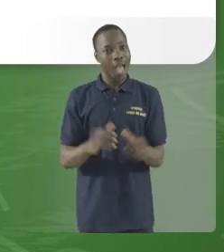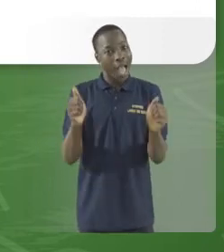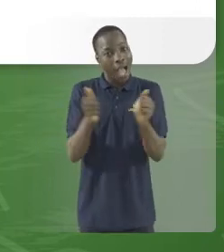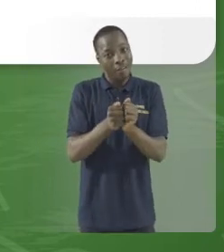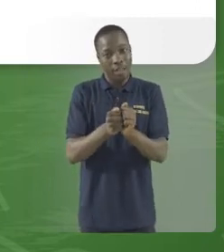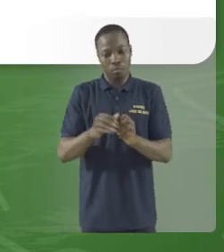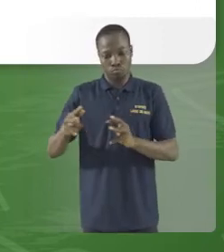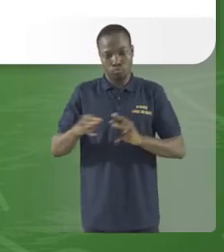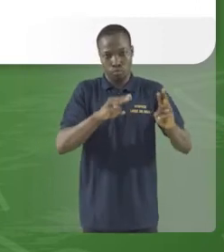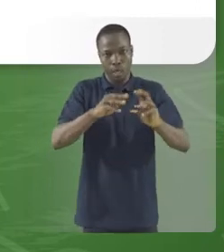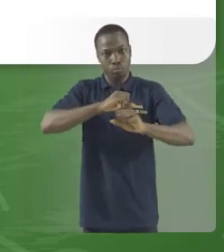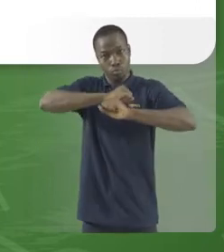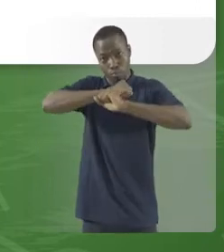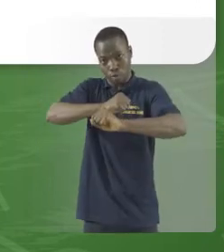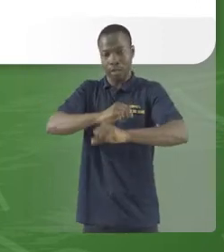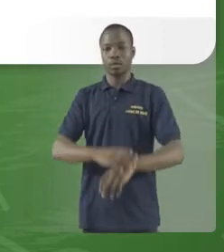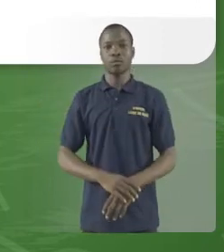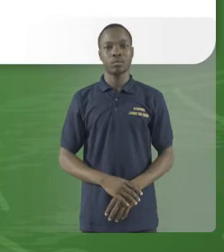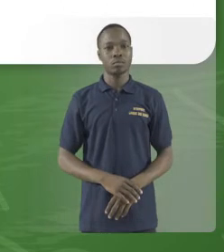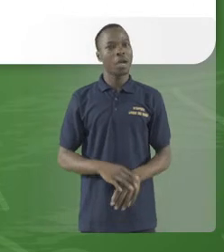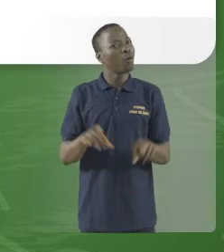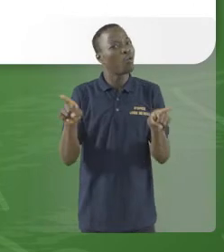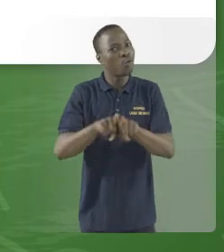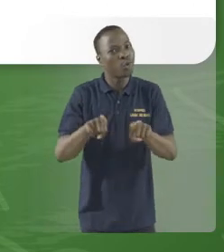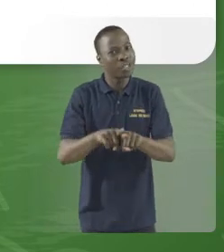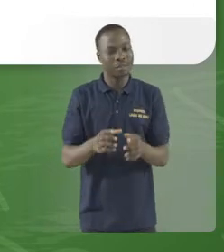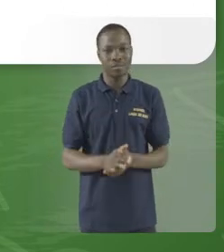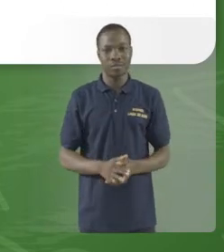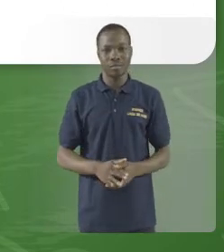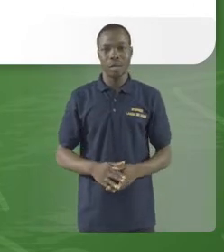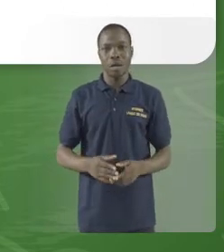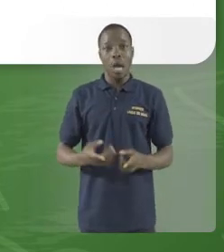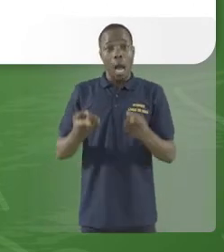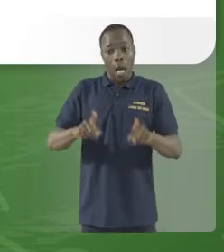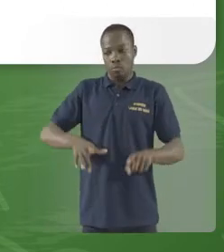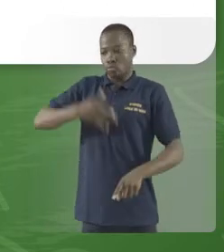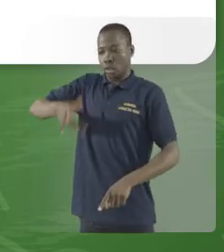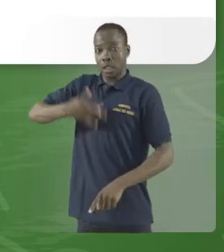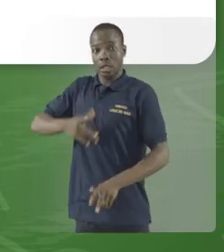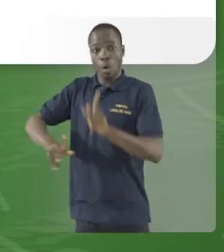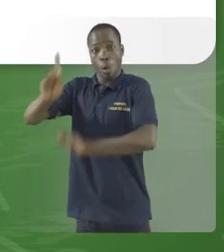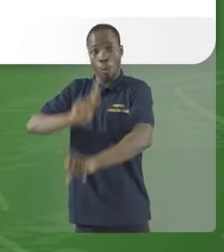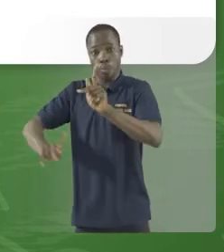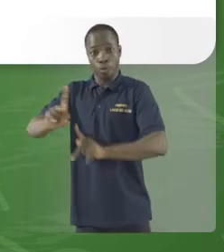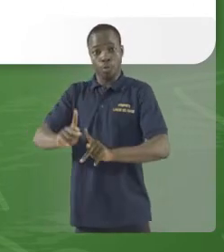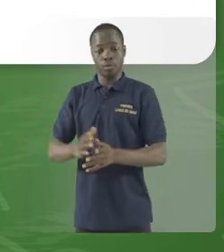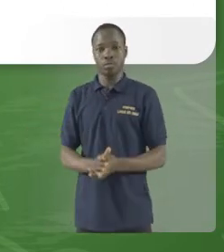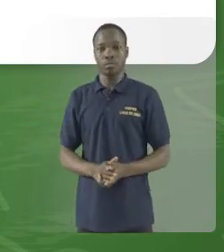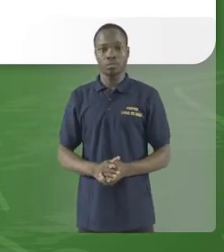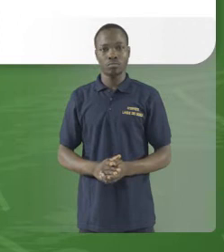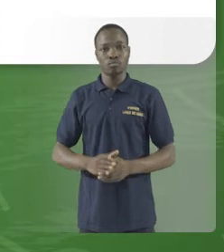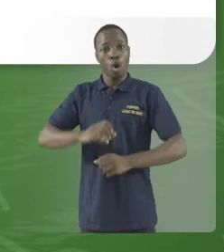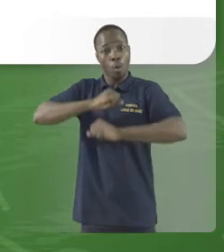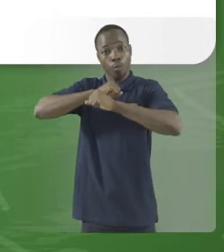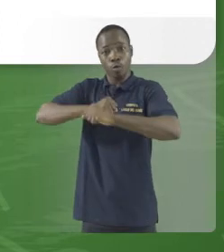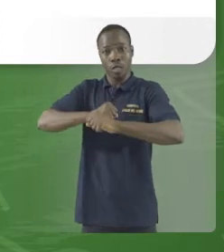de protection. Par ailleurs, la sensibilisation de la population sur la protection